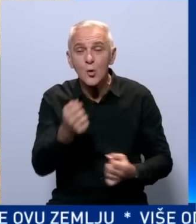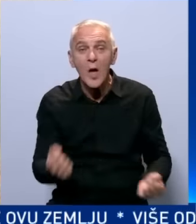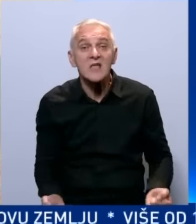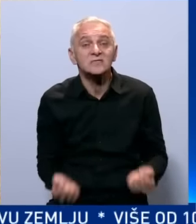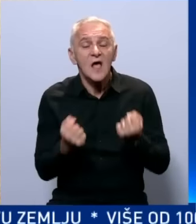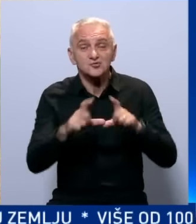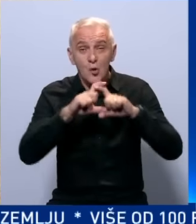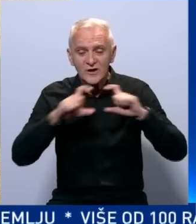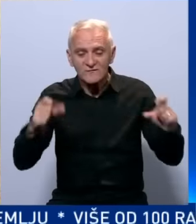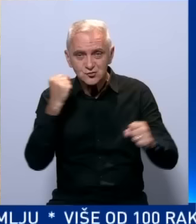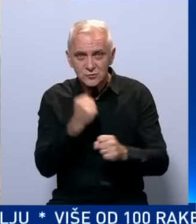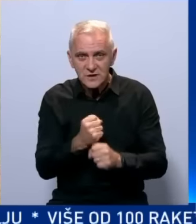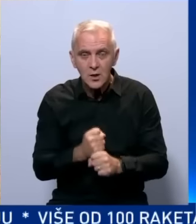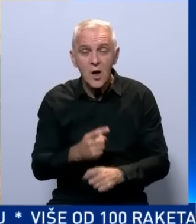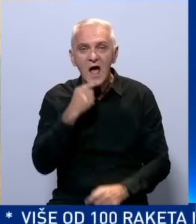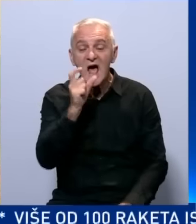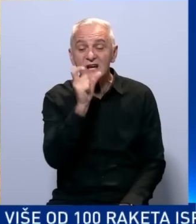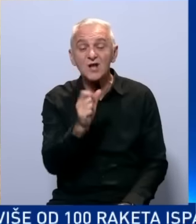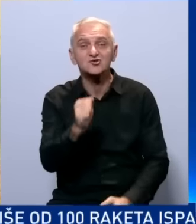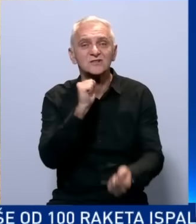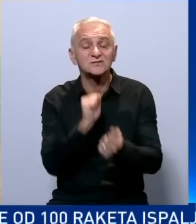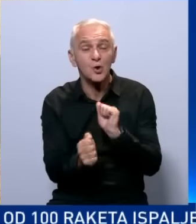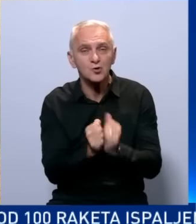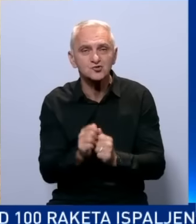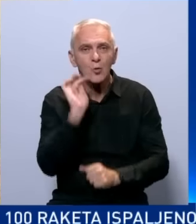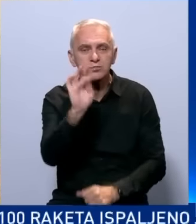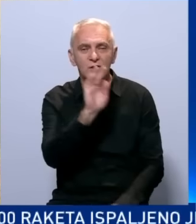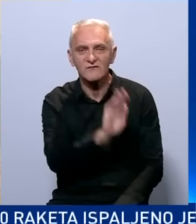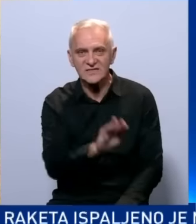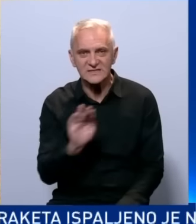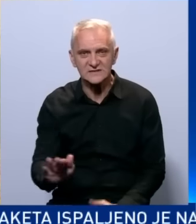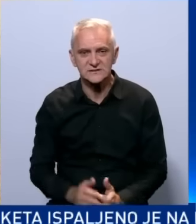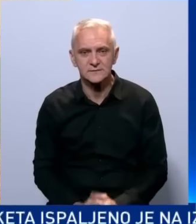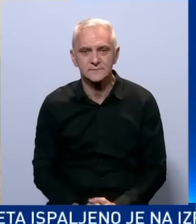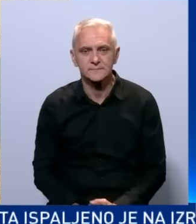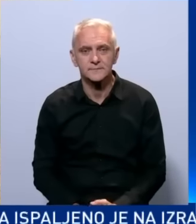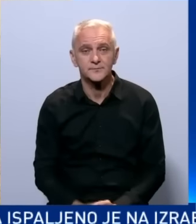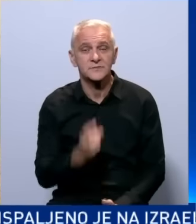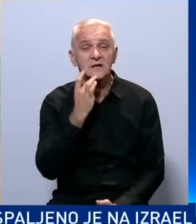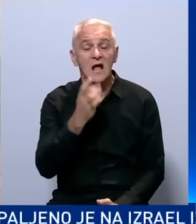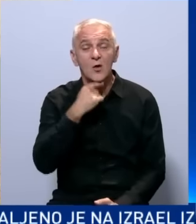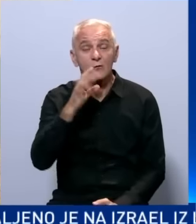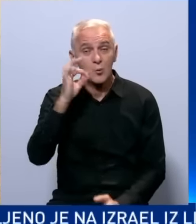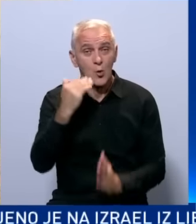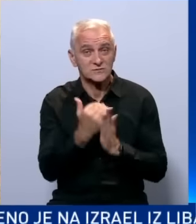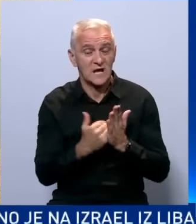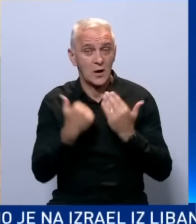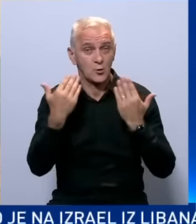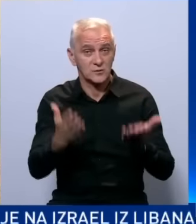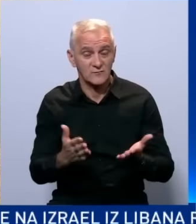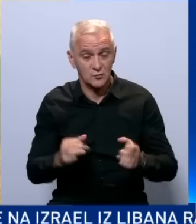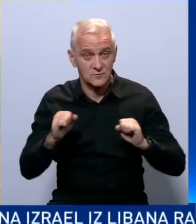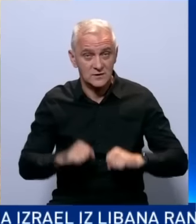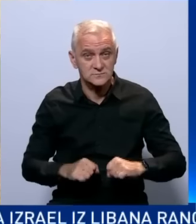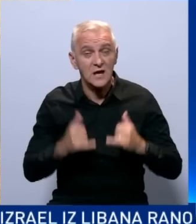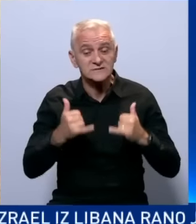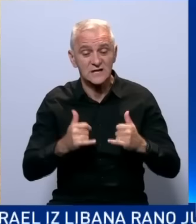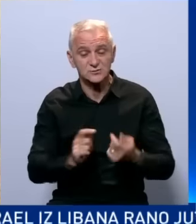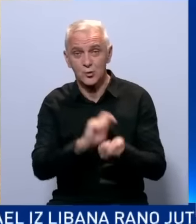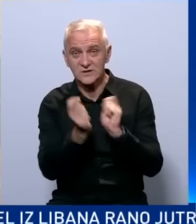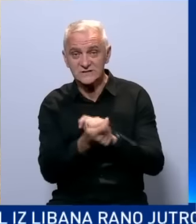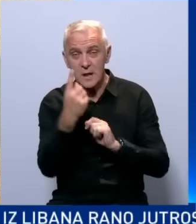teškom krivičnom djelu, riječ je o zločinu protiv djece. Kad je riječ o zakonodavnoj vlasti, u toku su izmjene i